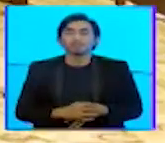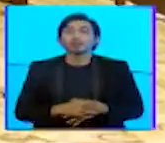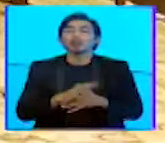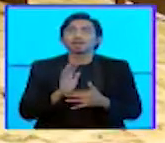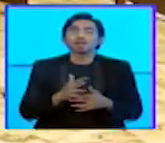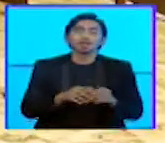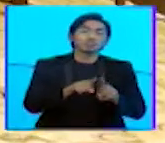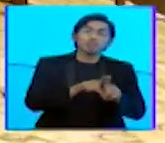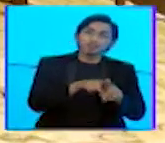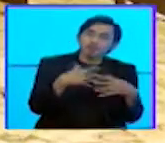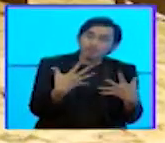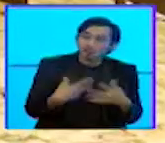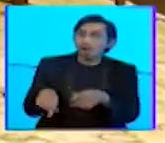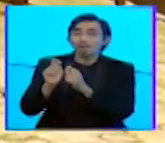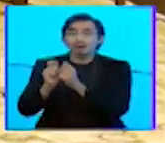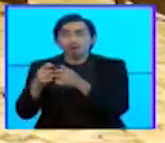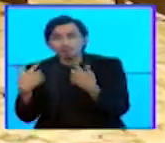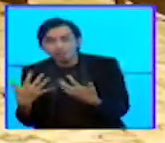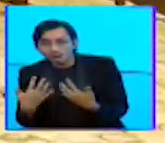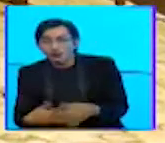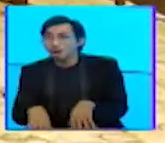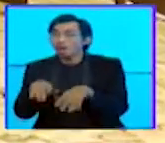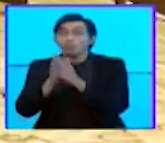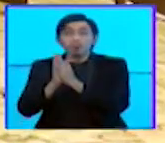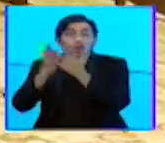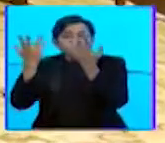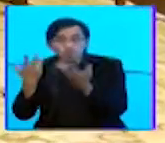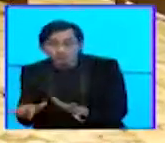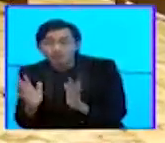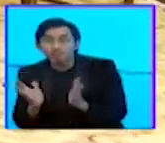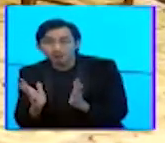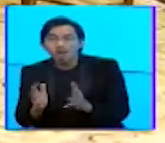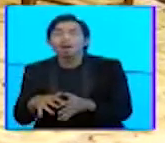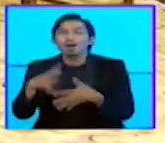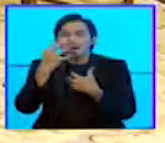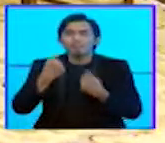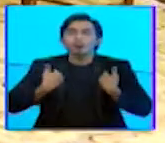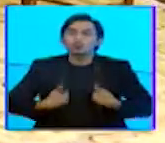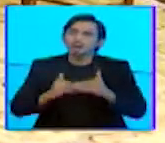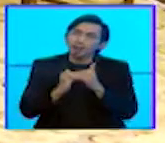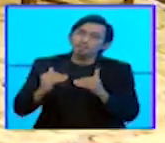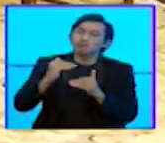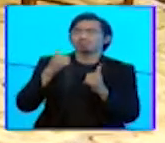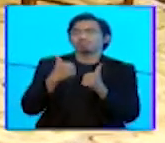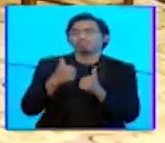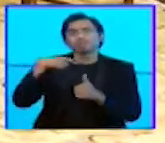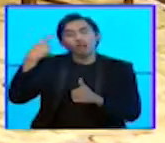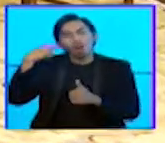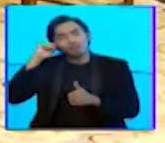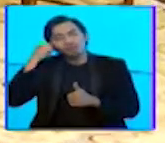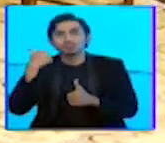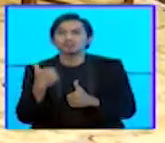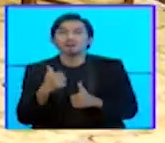sebelum lebaran seperti apa dan setelah lebaran. Harapannya tentunya ada peningkatan ya Pak. Tentu, ya. Nah Bang Sandi, tentunya di masa pandemi COVID-19 ini segala